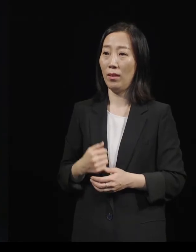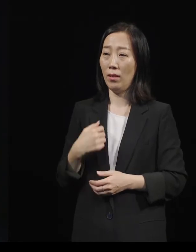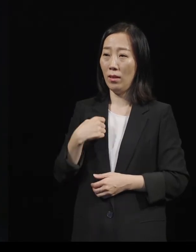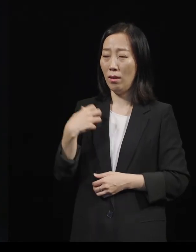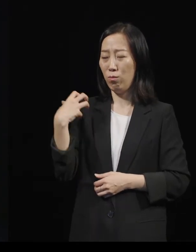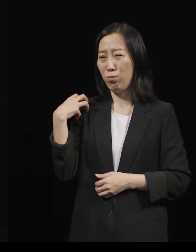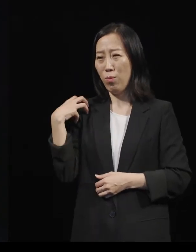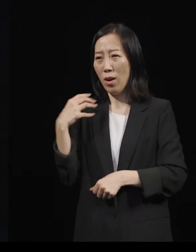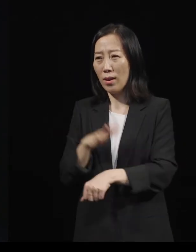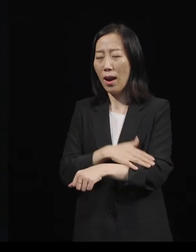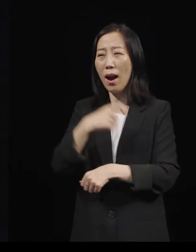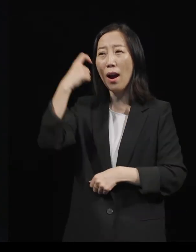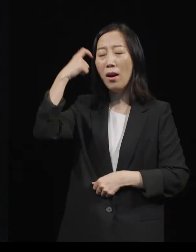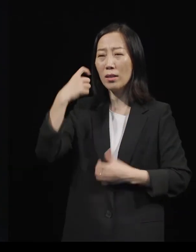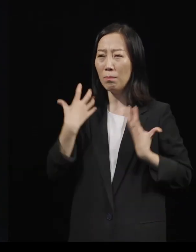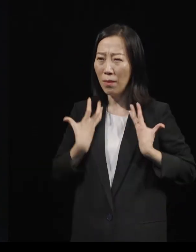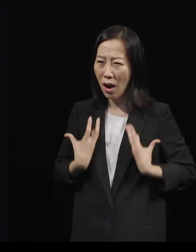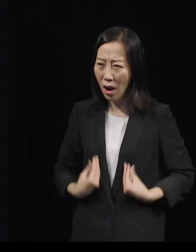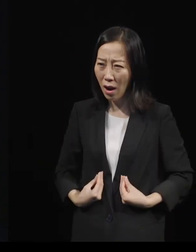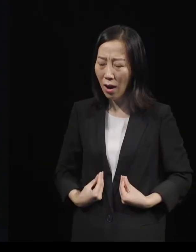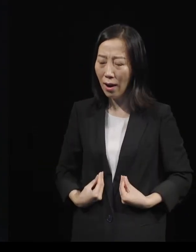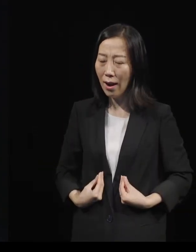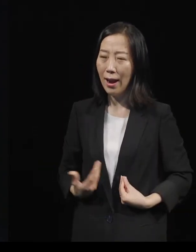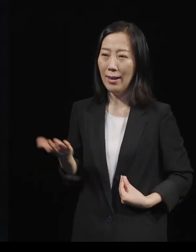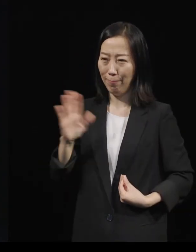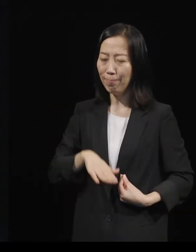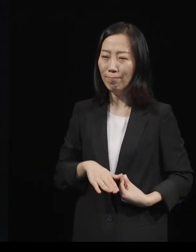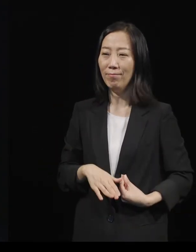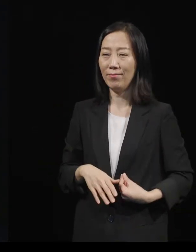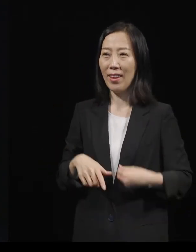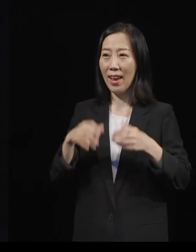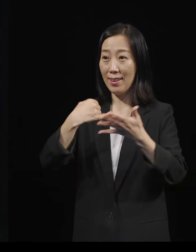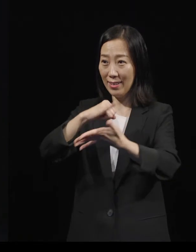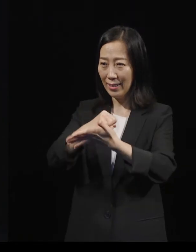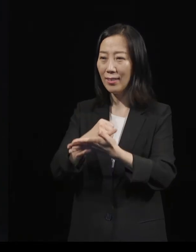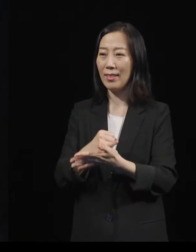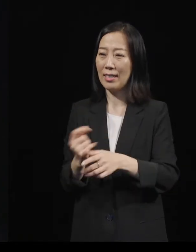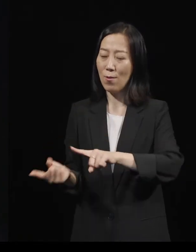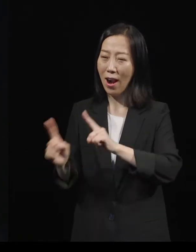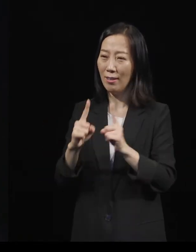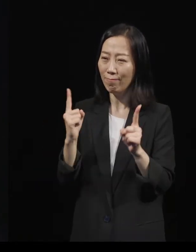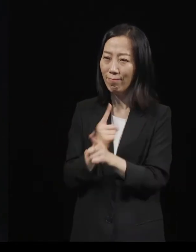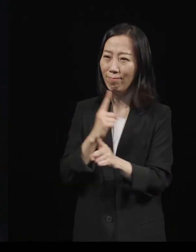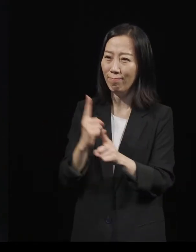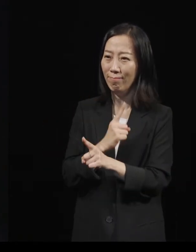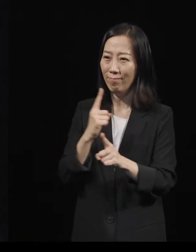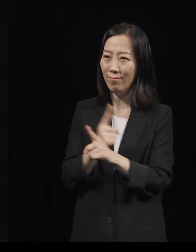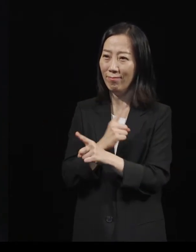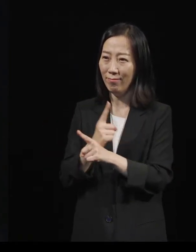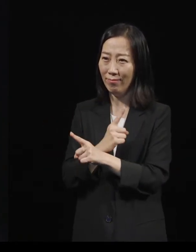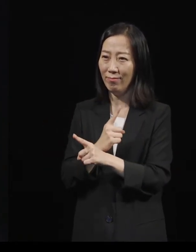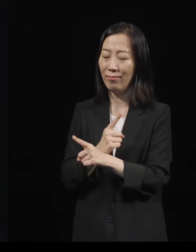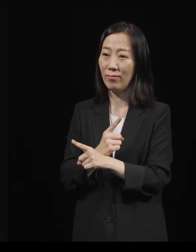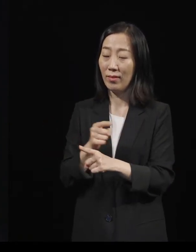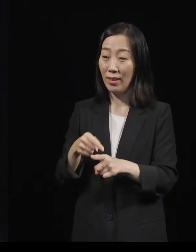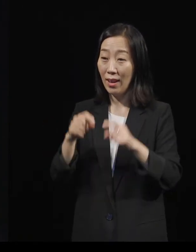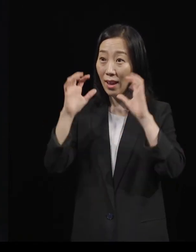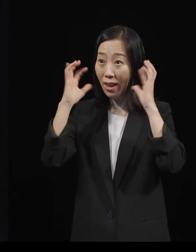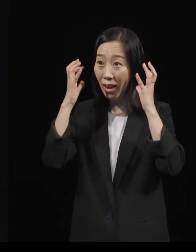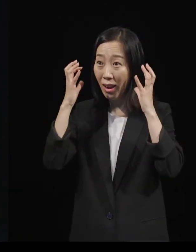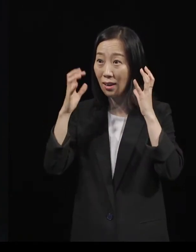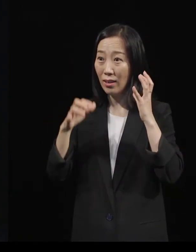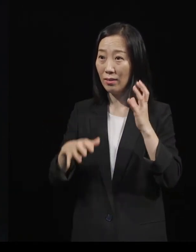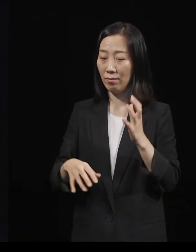이러한 죄책감과 절망 속에 이제 아이의 재활 치료를 시작을 합니다. 근데 아이가 정말